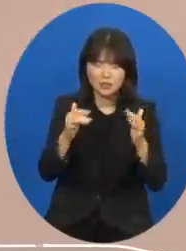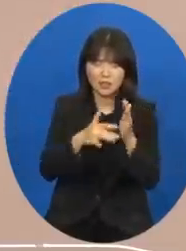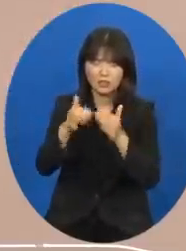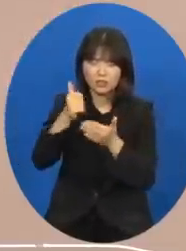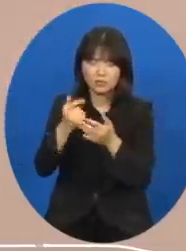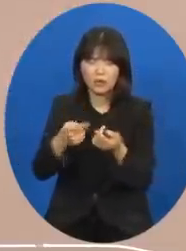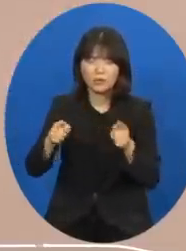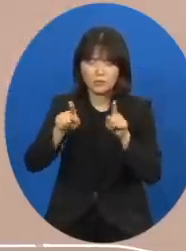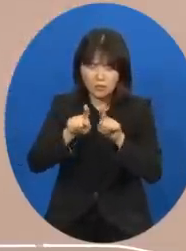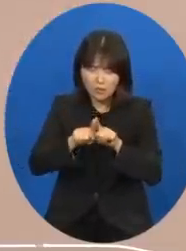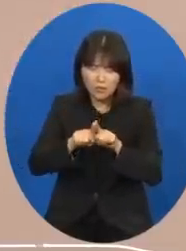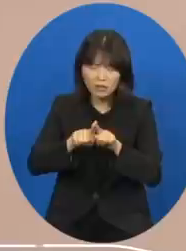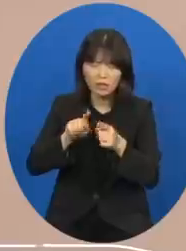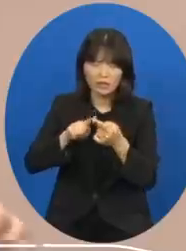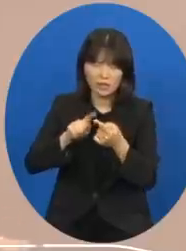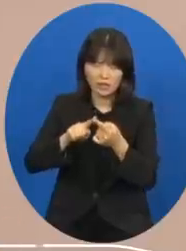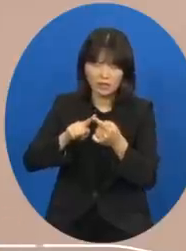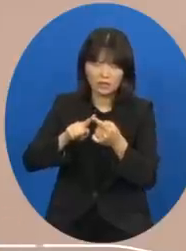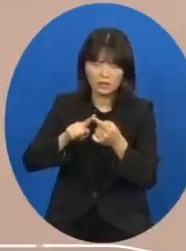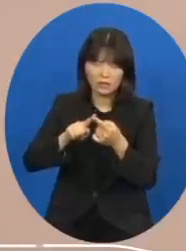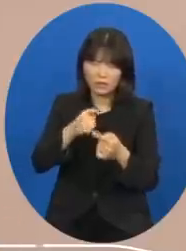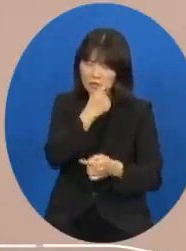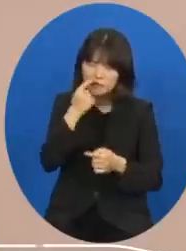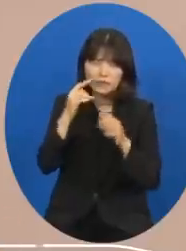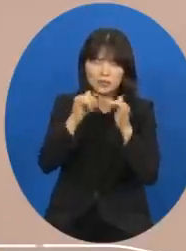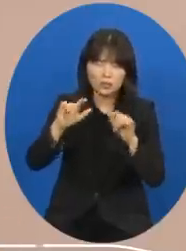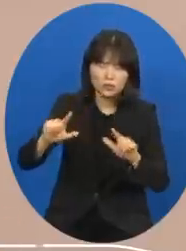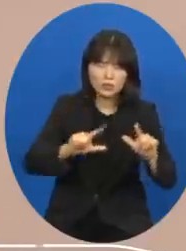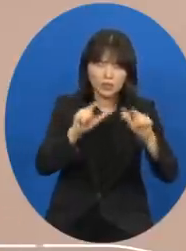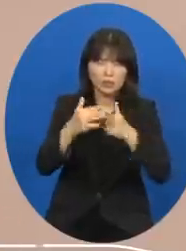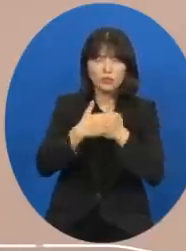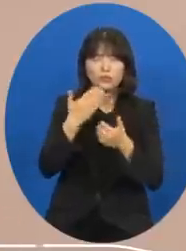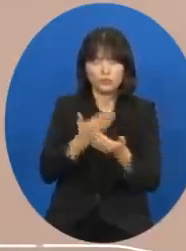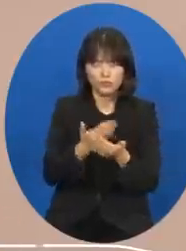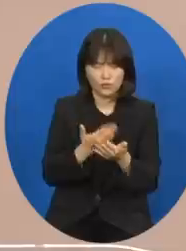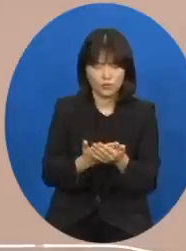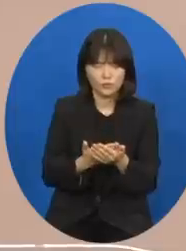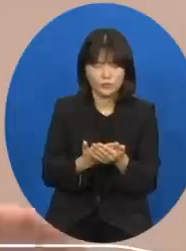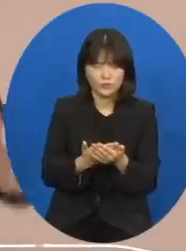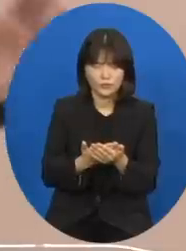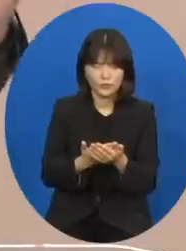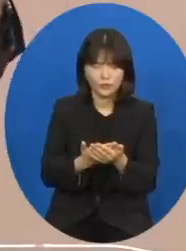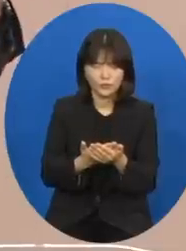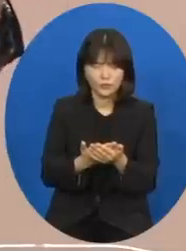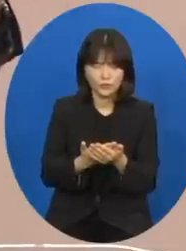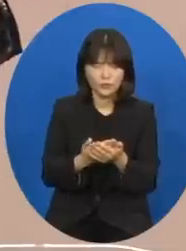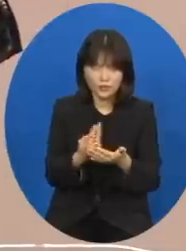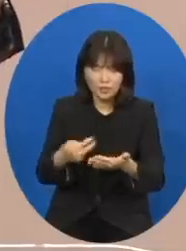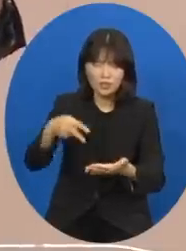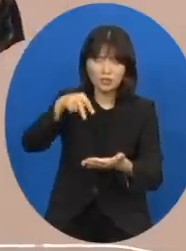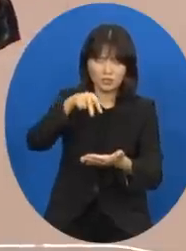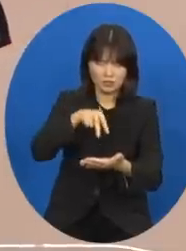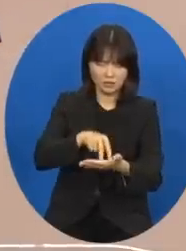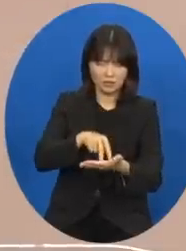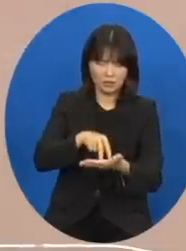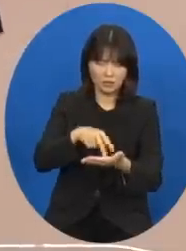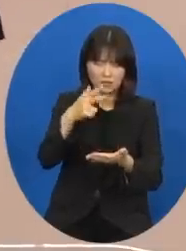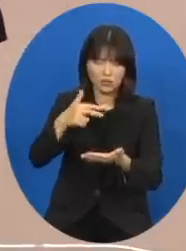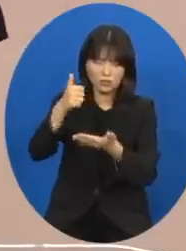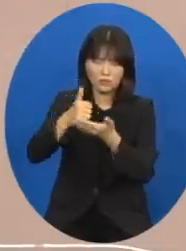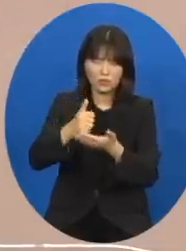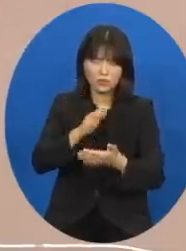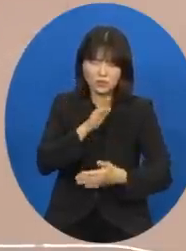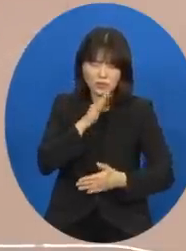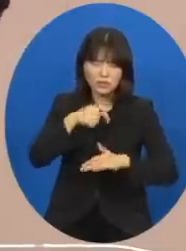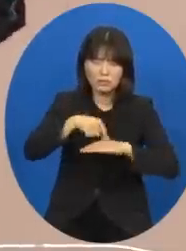함께 하심에 대한 산 증인으로 그렇게 살게 하여 주시옵소서. 자리에 일어나서 주님 앞에